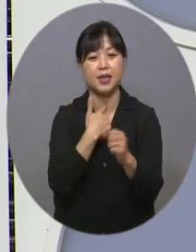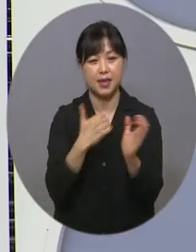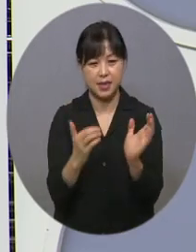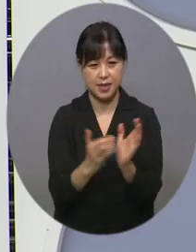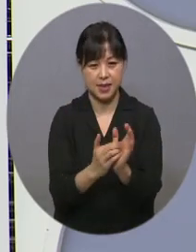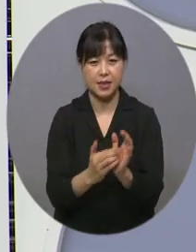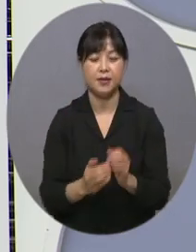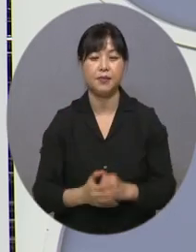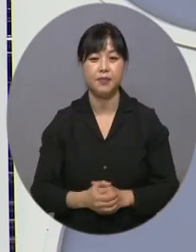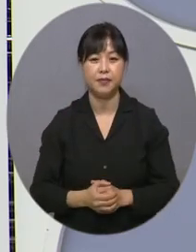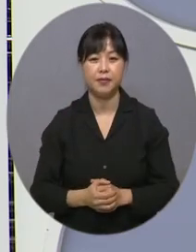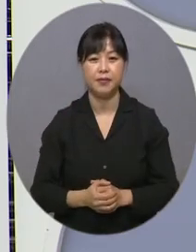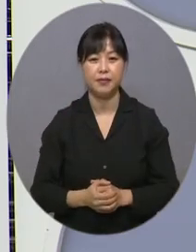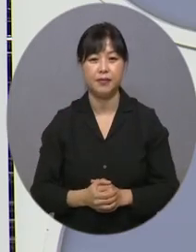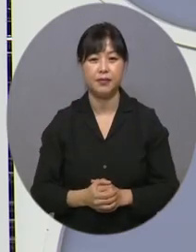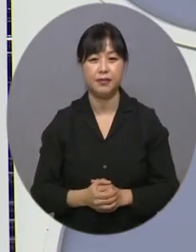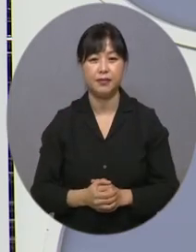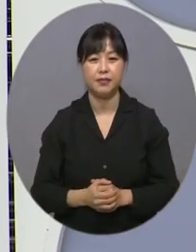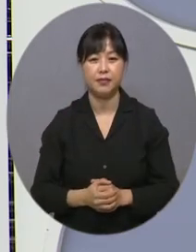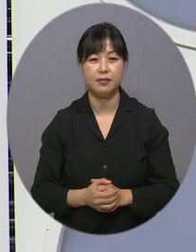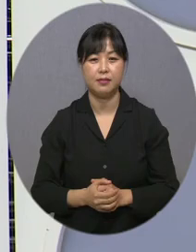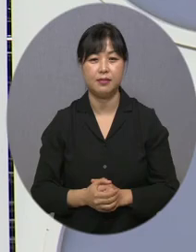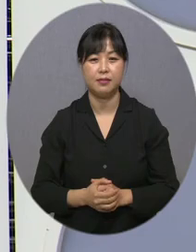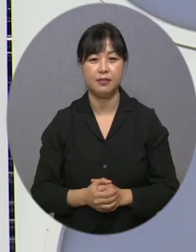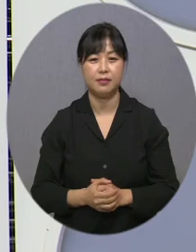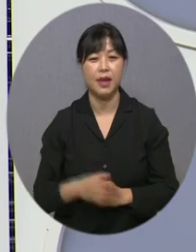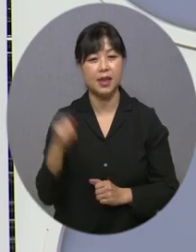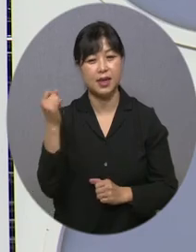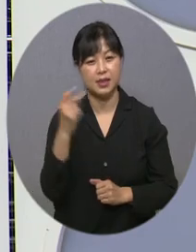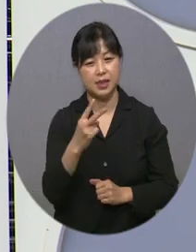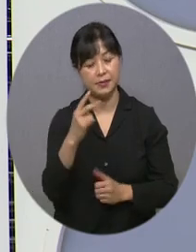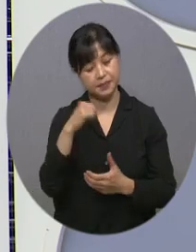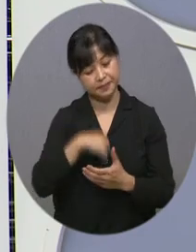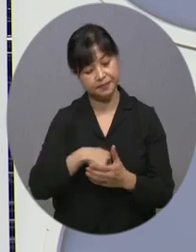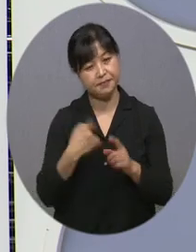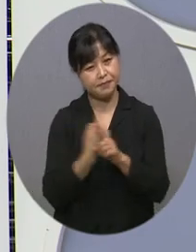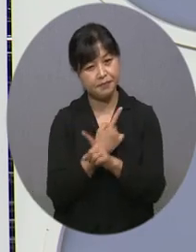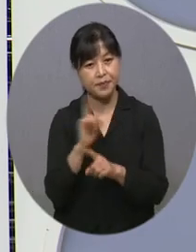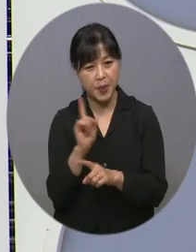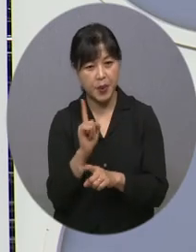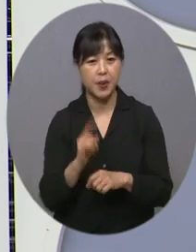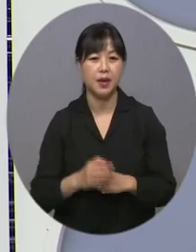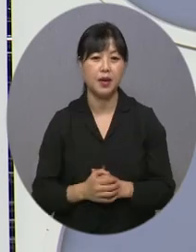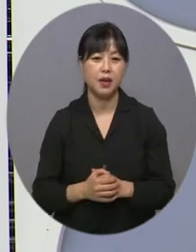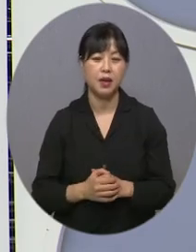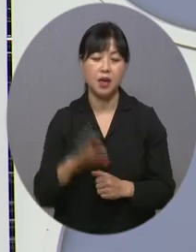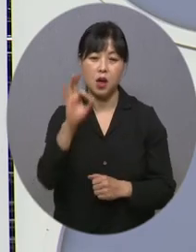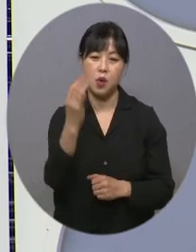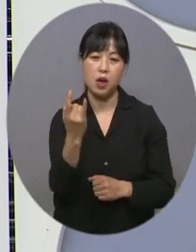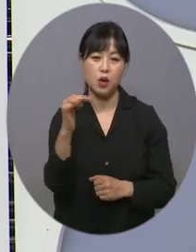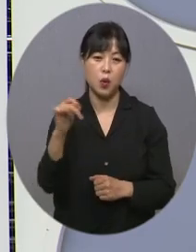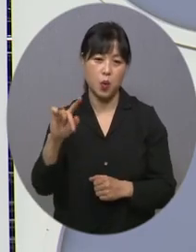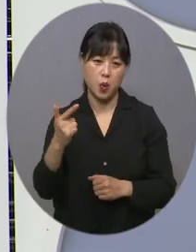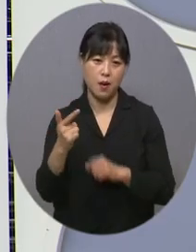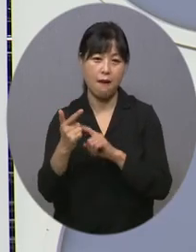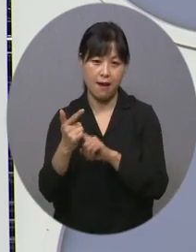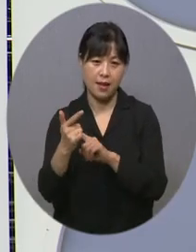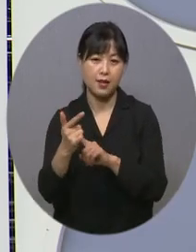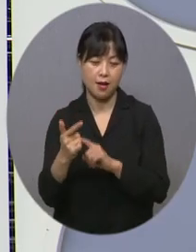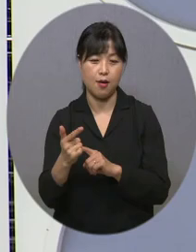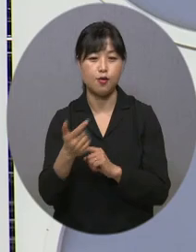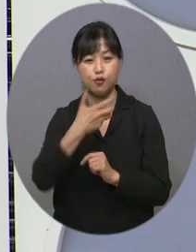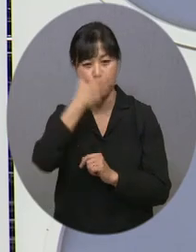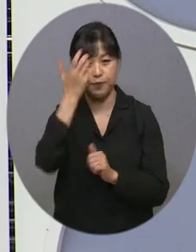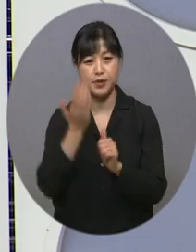네. 하다가 이제 다시 이제 결심을 해서 다시 외교관이 되겠다는 꿈을 키워서